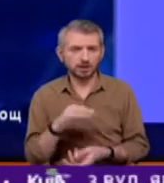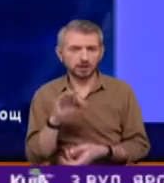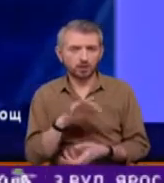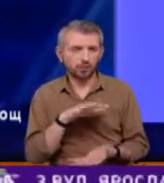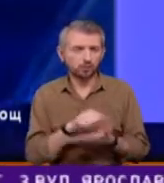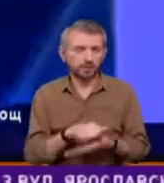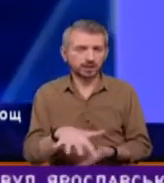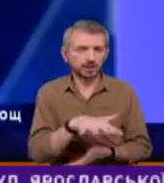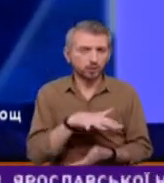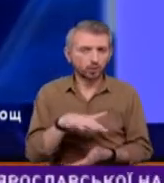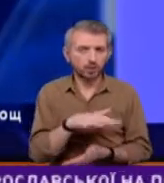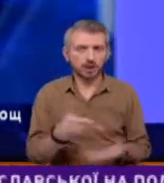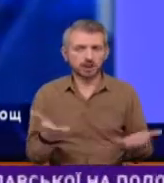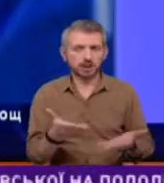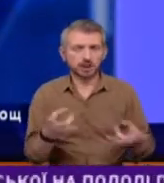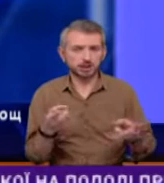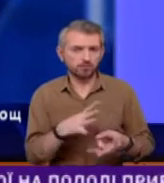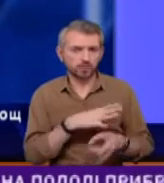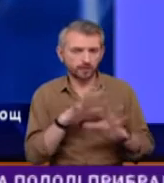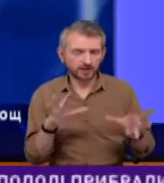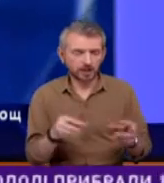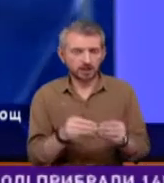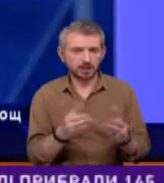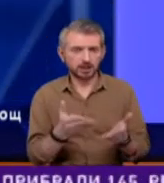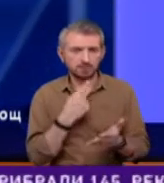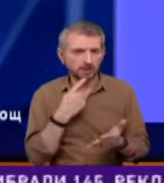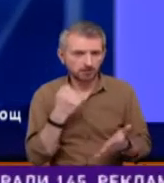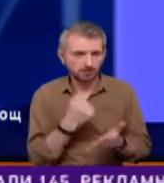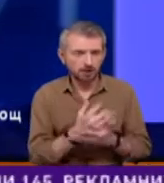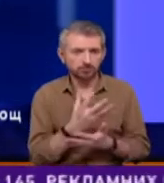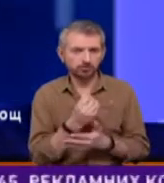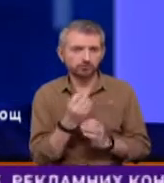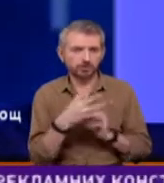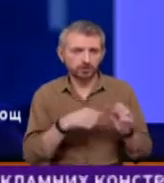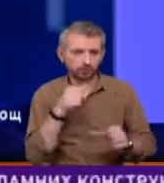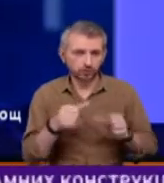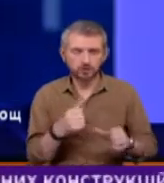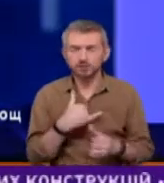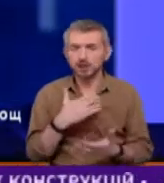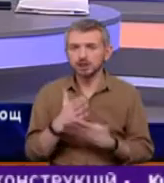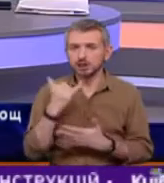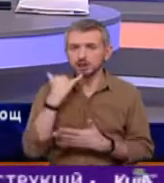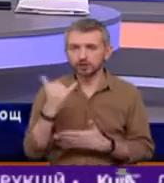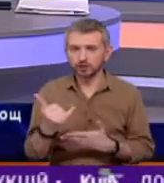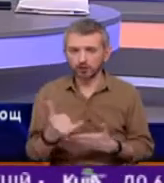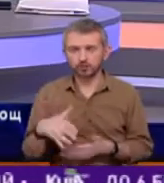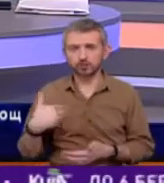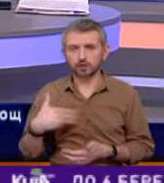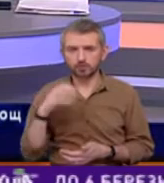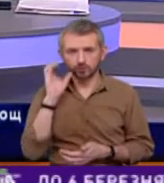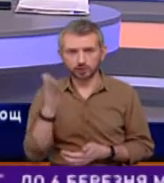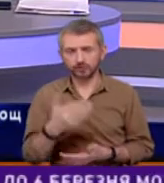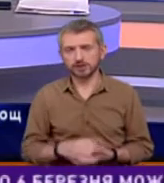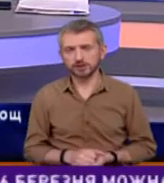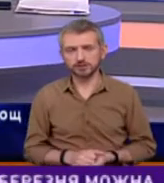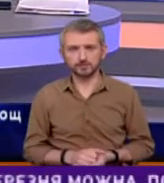окупованих територіях, які треба було взагалі приймати ще в 2014 році. У нас є телефонний дзвінок на цей момент. Алло, добрий вечір, слухаємо